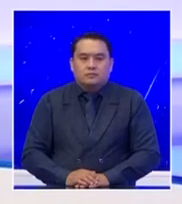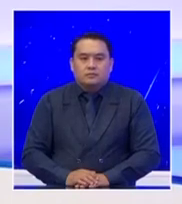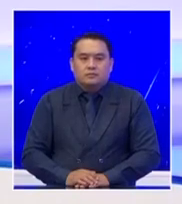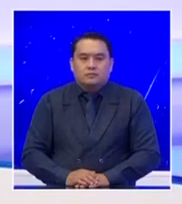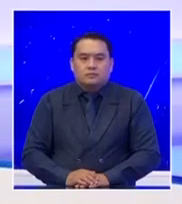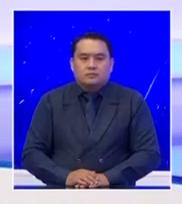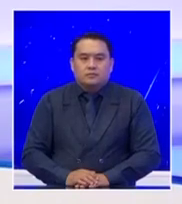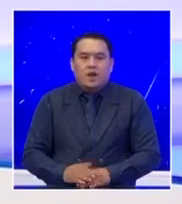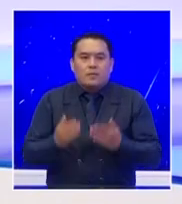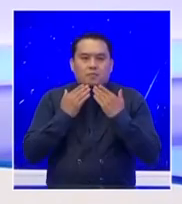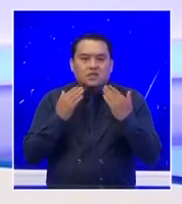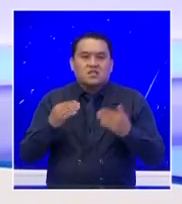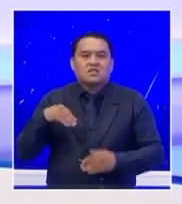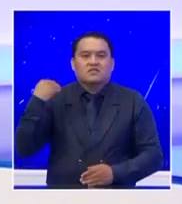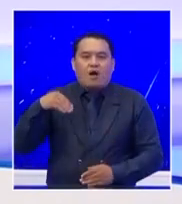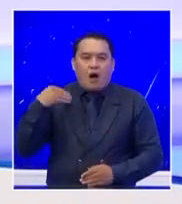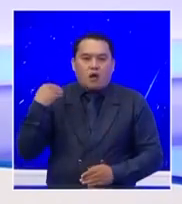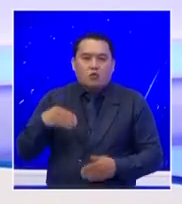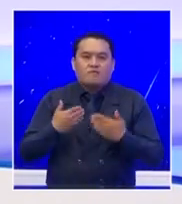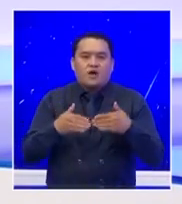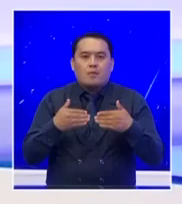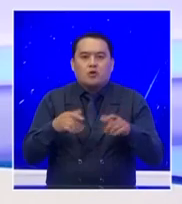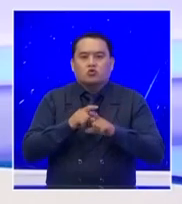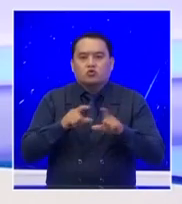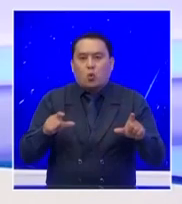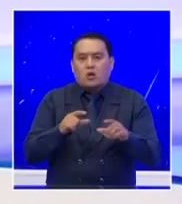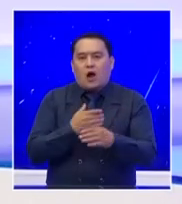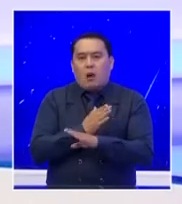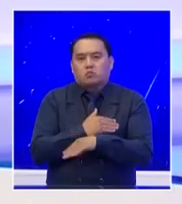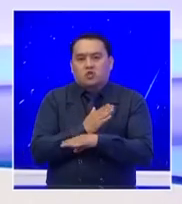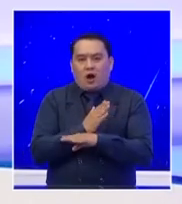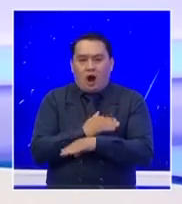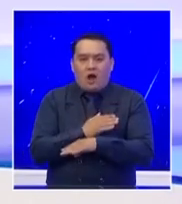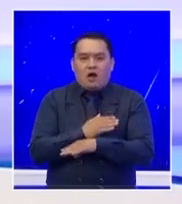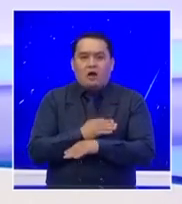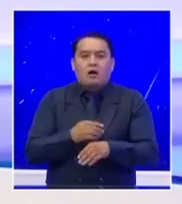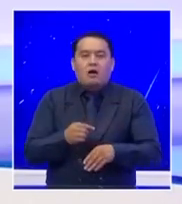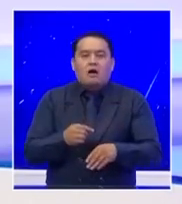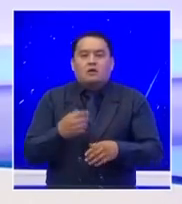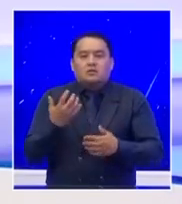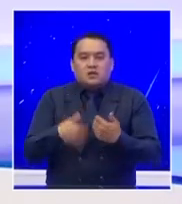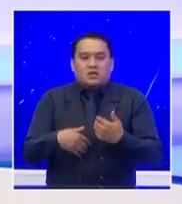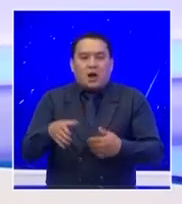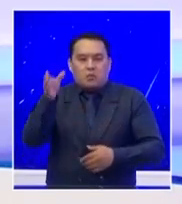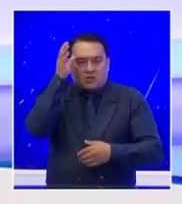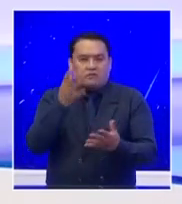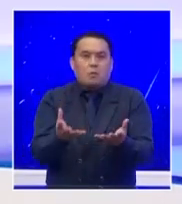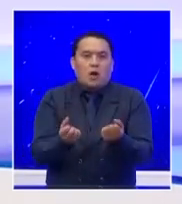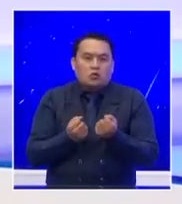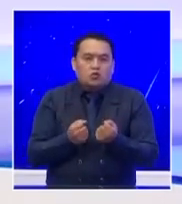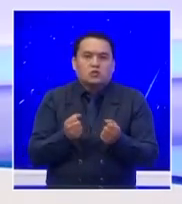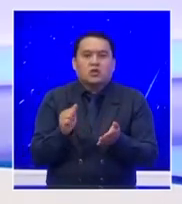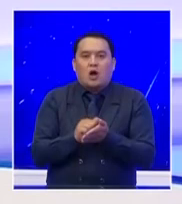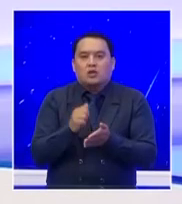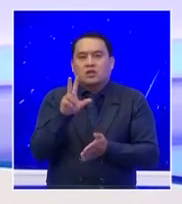Продолжаем выпуск. Последний звонок прозвенел и для выпускников школ города Капшигай. В этом году аттестат о среднем образовании здесь получили